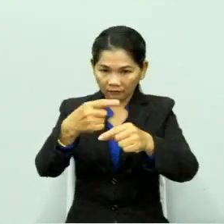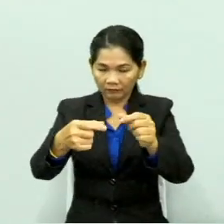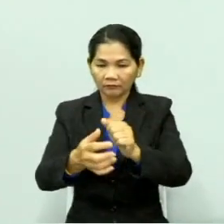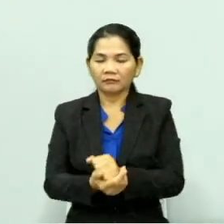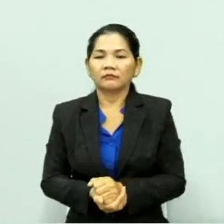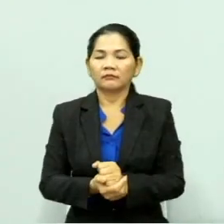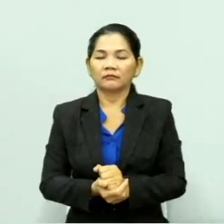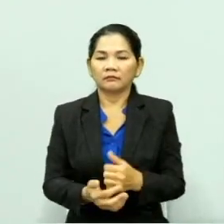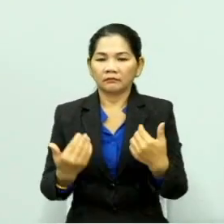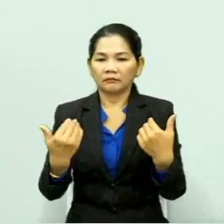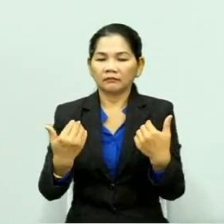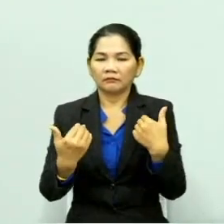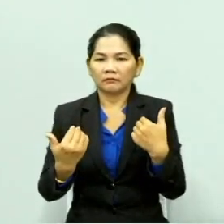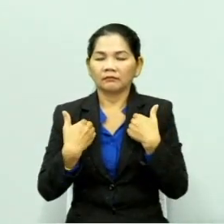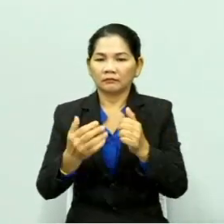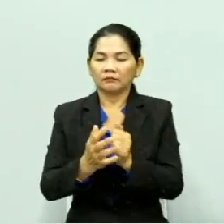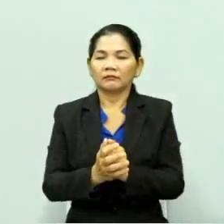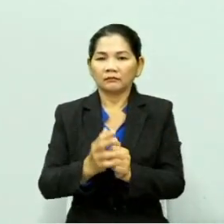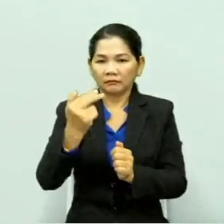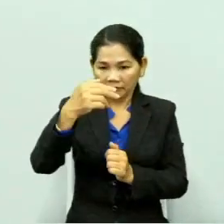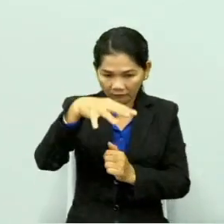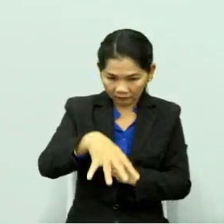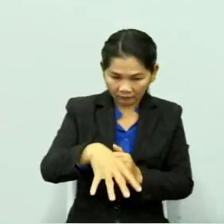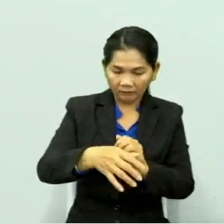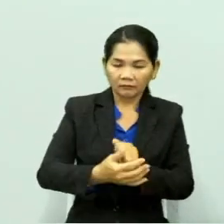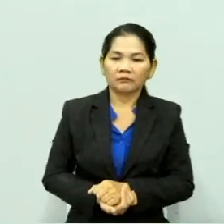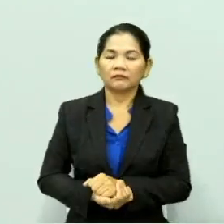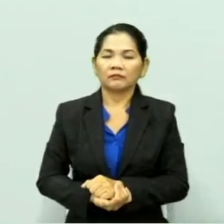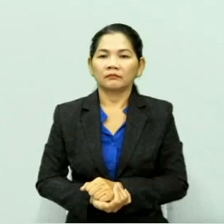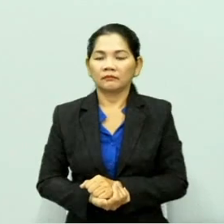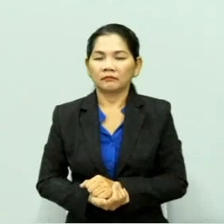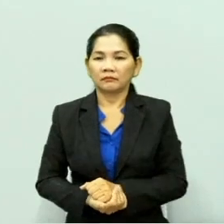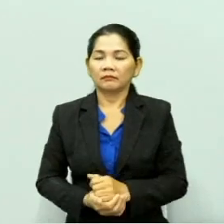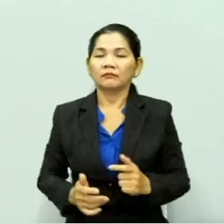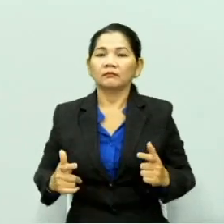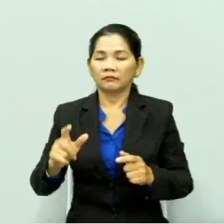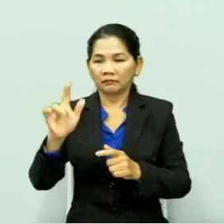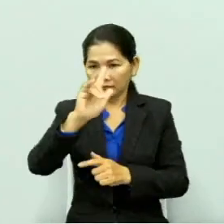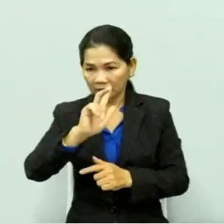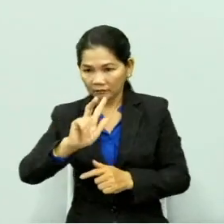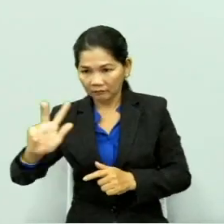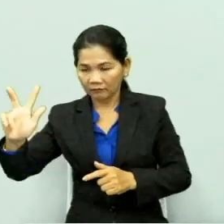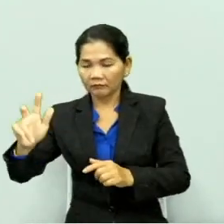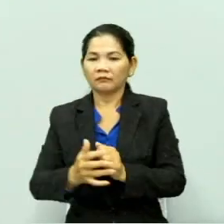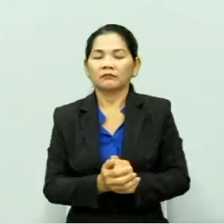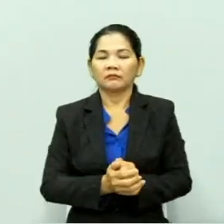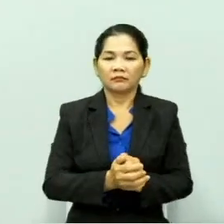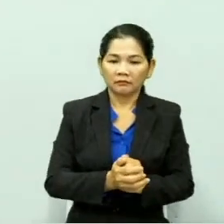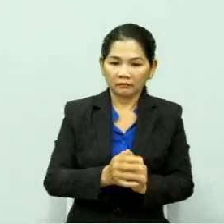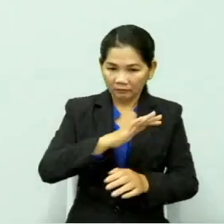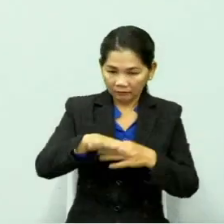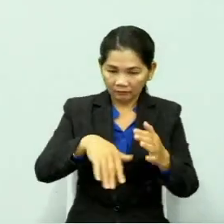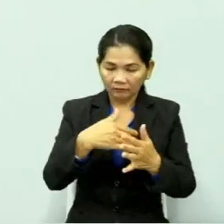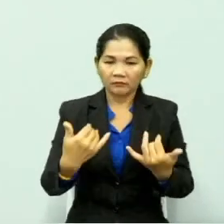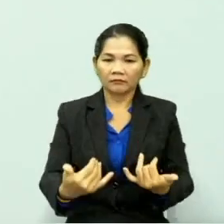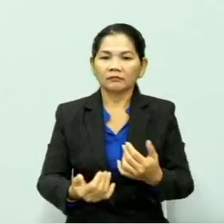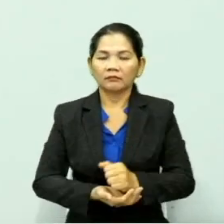cứ chia sầm rạp tuy cần lại tìm chó đại chía pra sát nà con cha ở con tất cả các anh